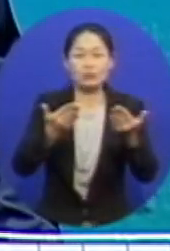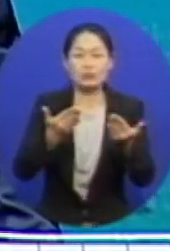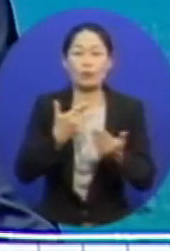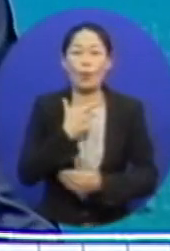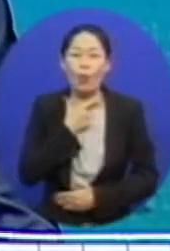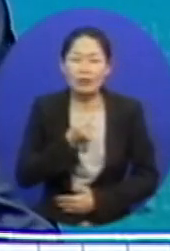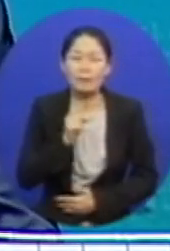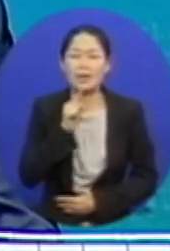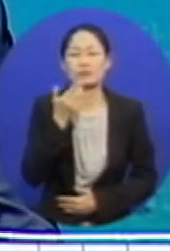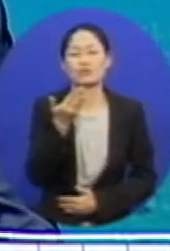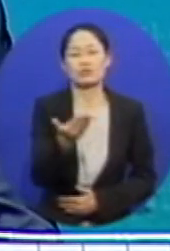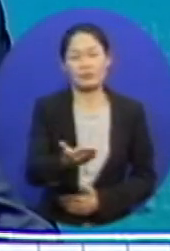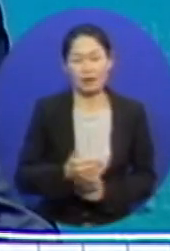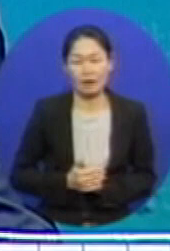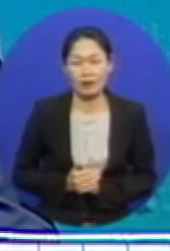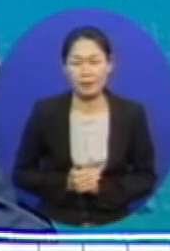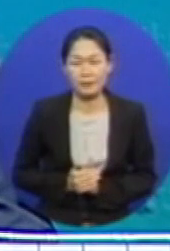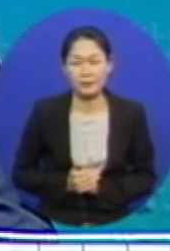하시는 것을 말씀하세요